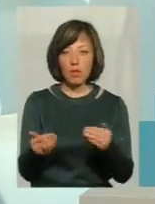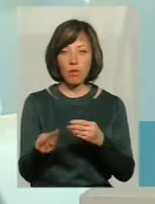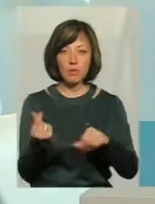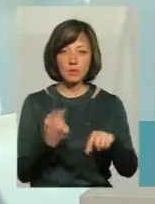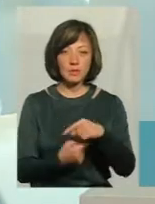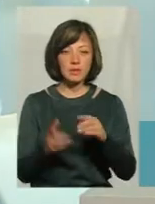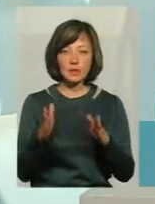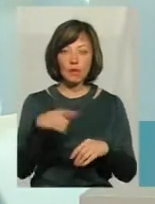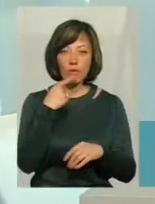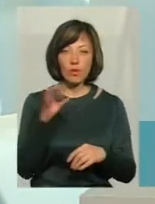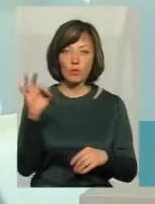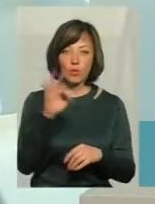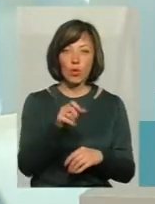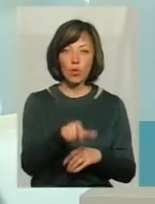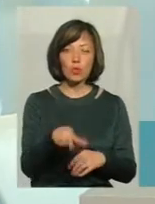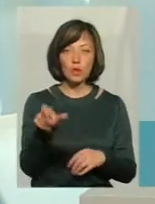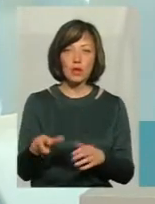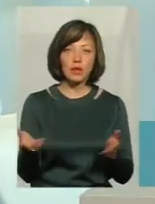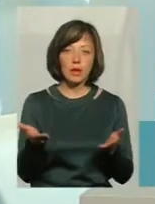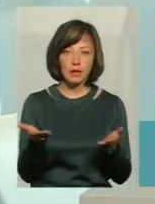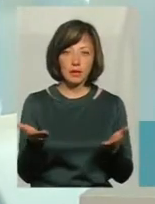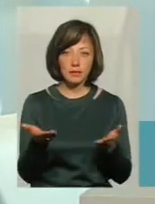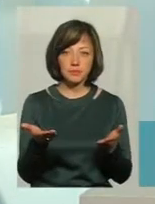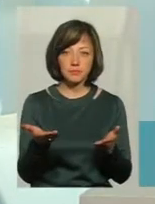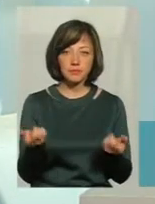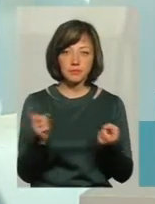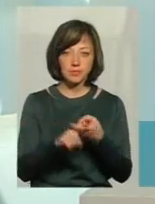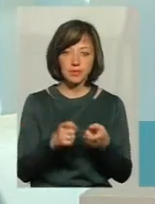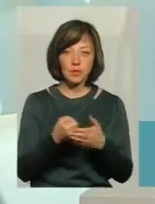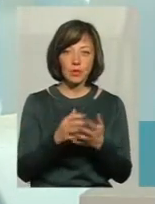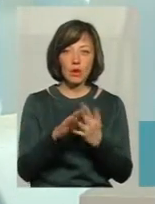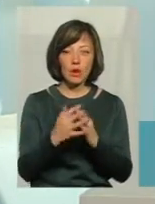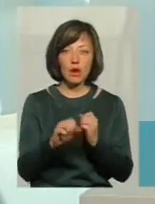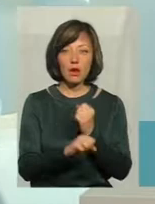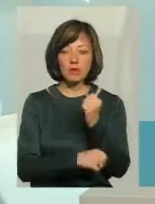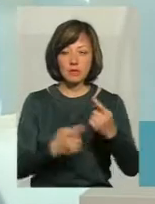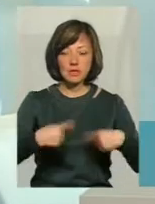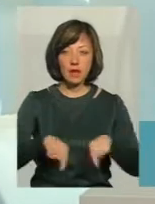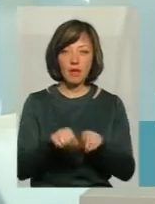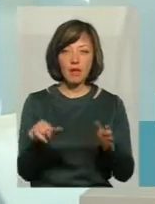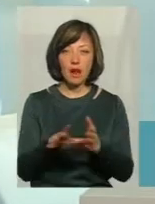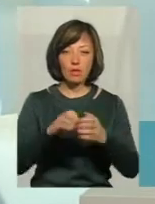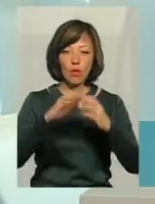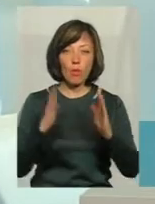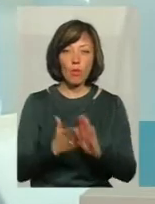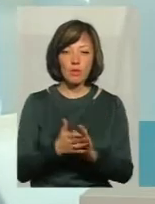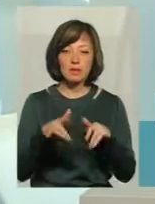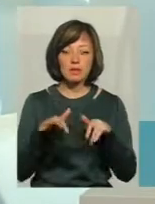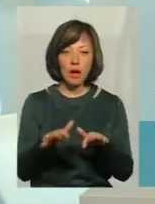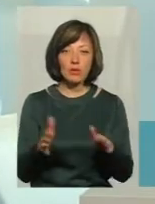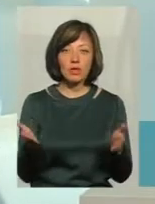я не тільки говорю про людей, які дотичні до аграрного сектору. В цілому енергетика – це такий комплекс